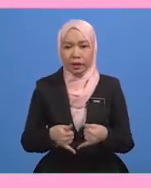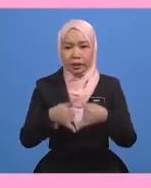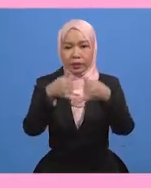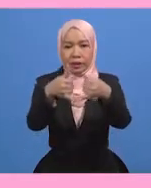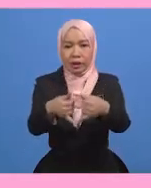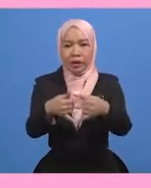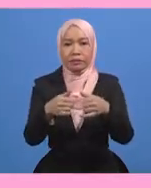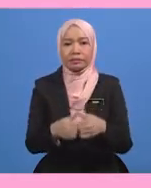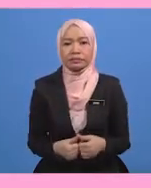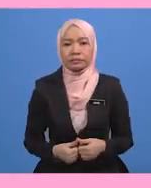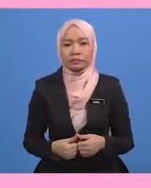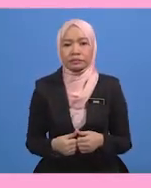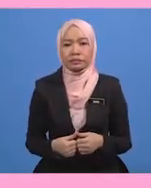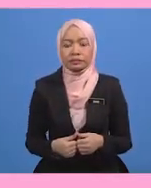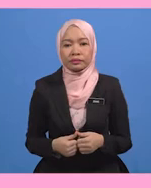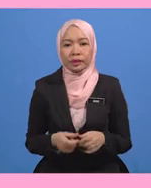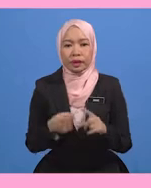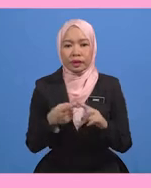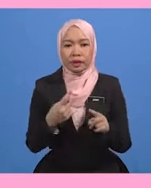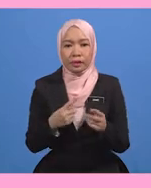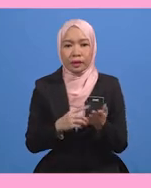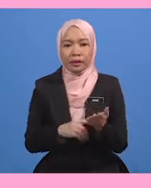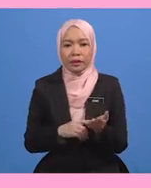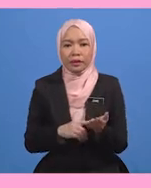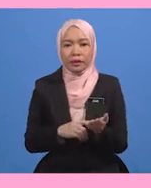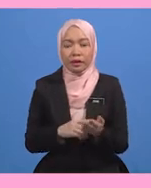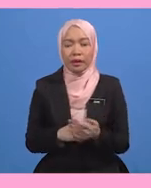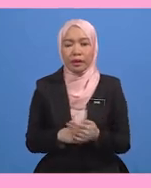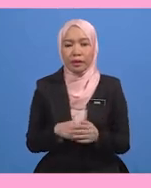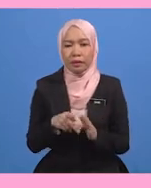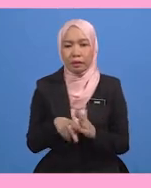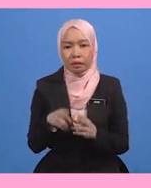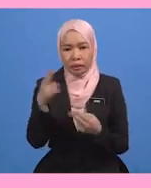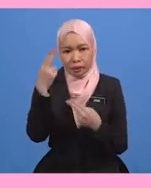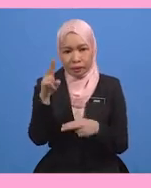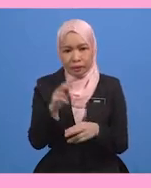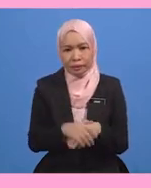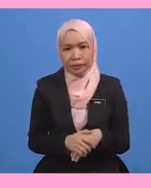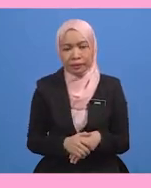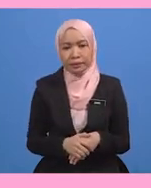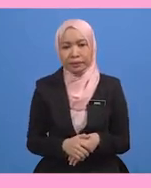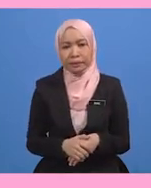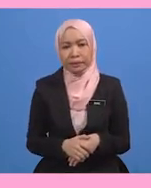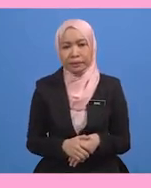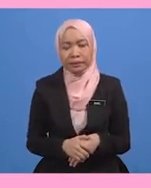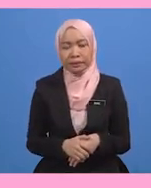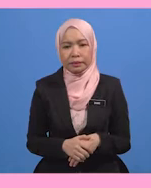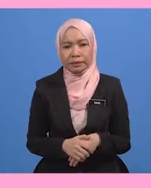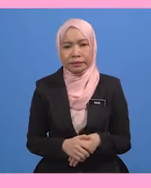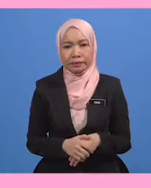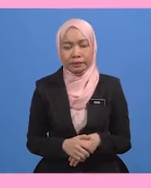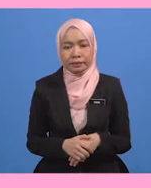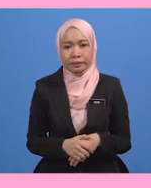anugerah Doktor Kehormat daripada Universiti Al-Azhar dan yang kedua anugerah Doktor Kehormat